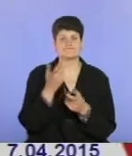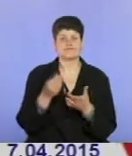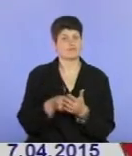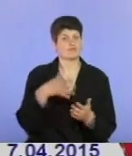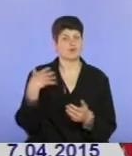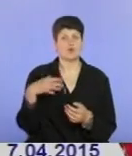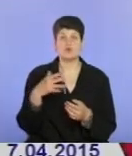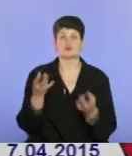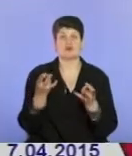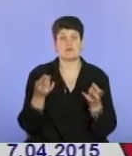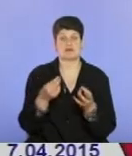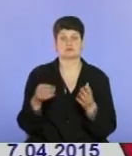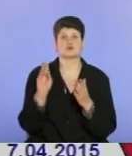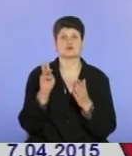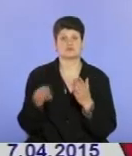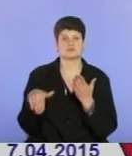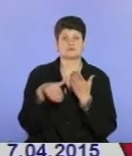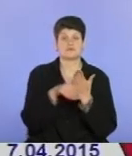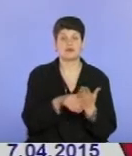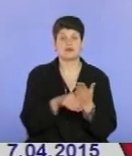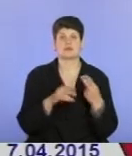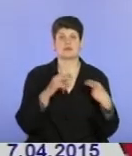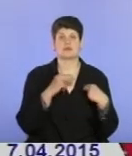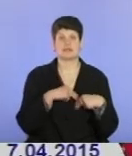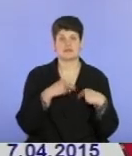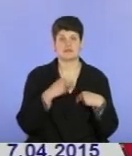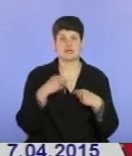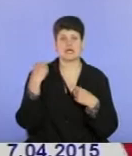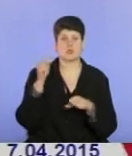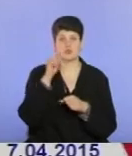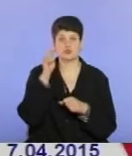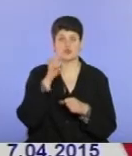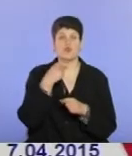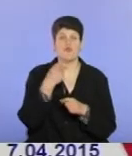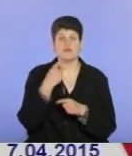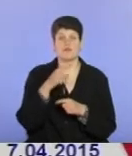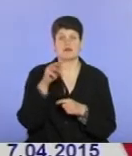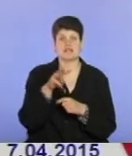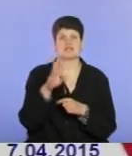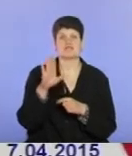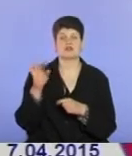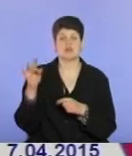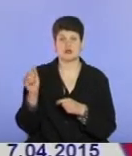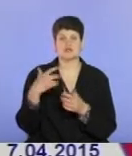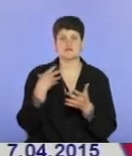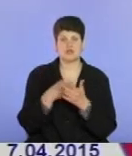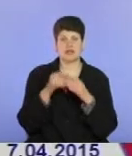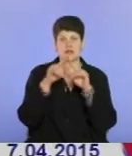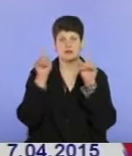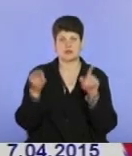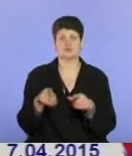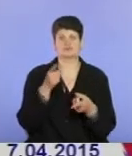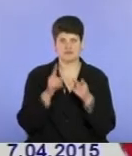потрібні спонсори представники національного реєстру рекордів України наголошують мар’ян вархолік своєю картиною справді